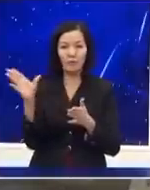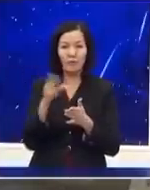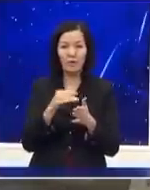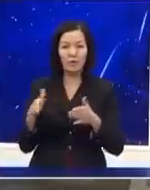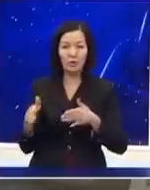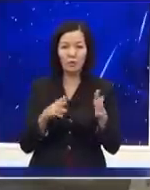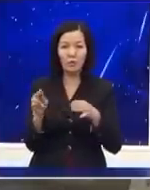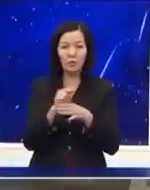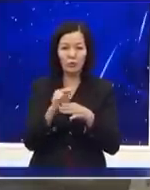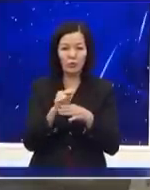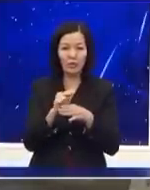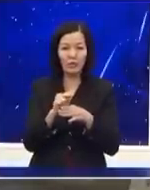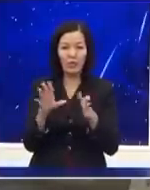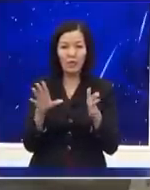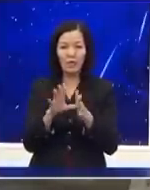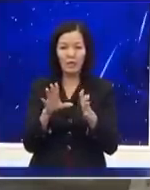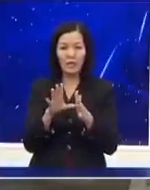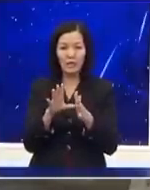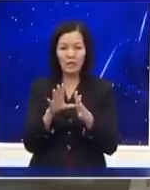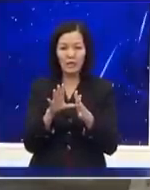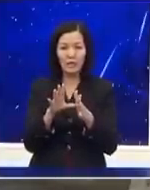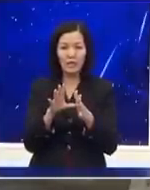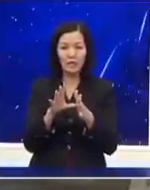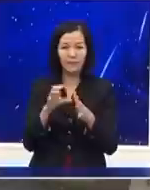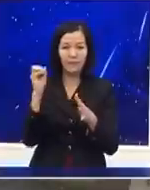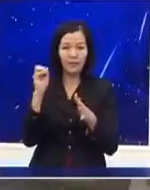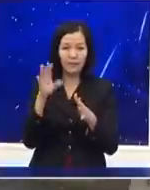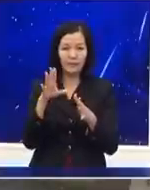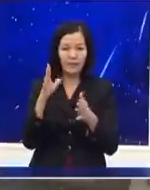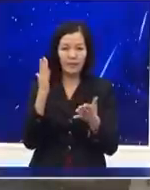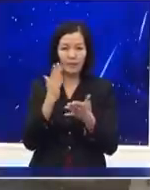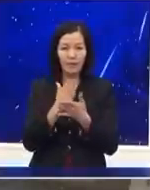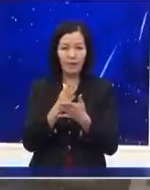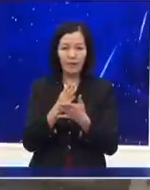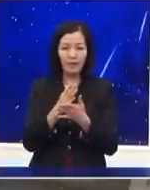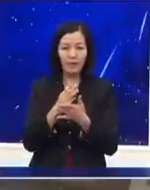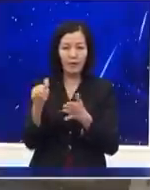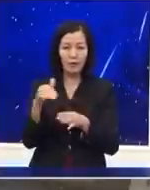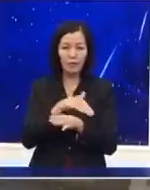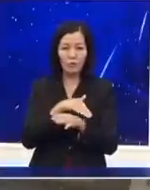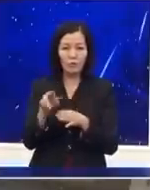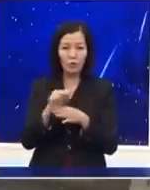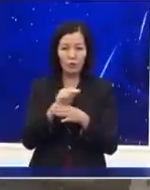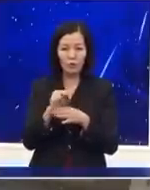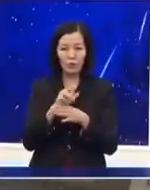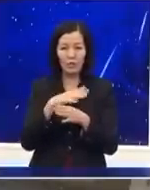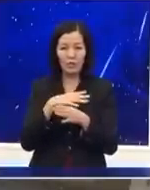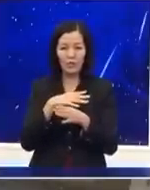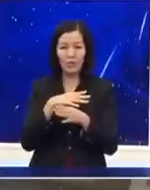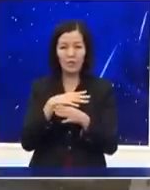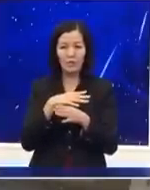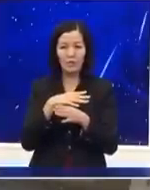асфальт жасалып, мынау электр не освещениесі құжаттары бәрі, көшелер жарық